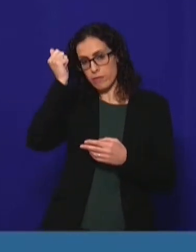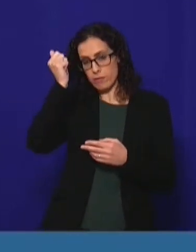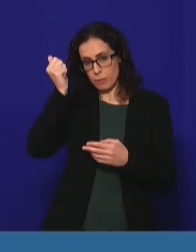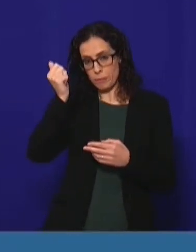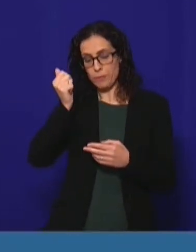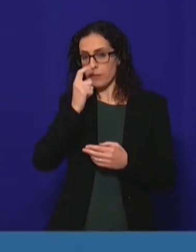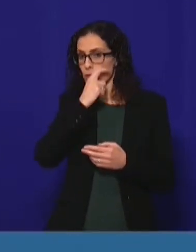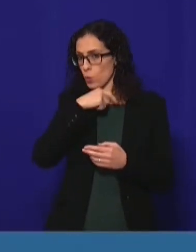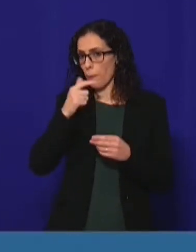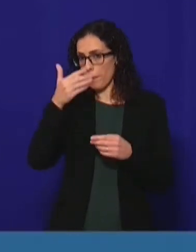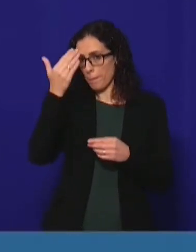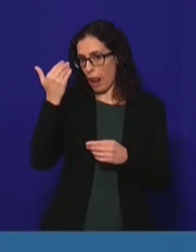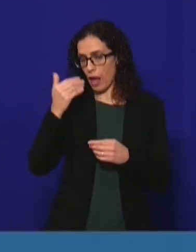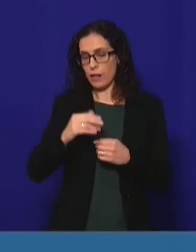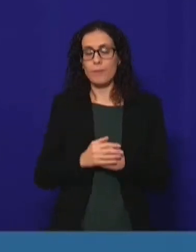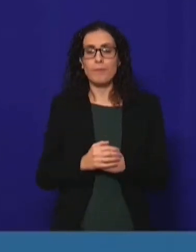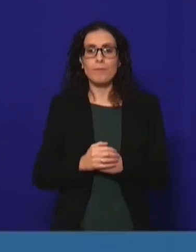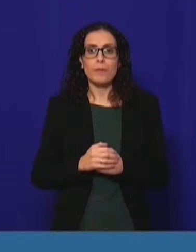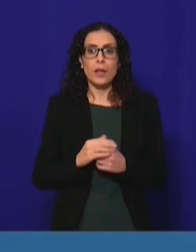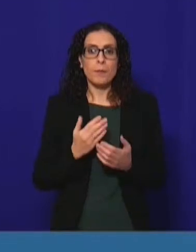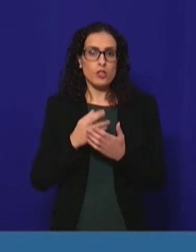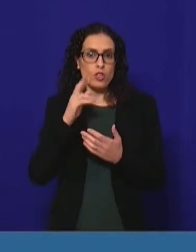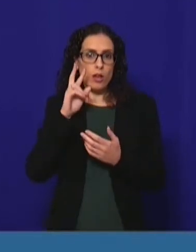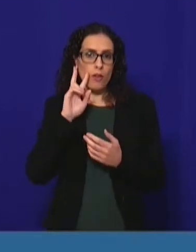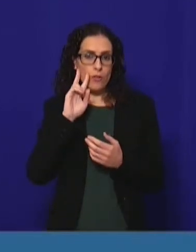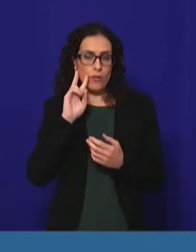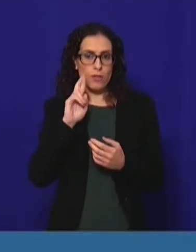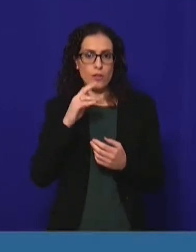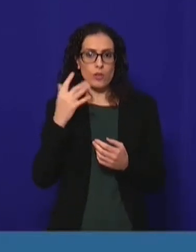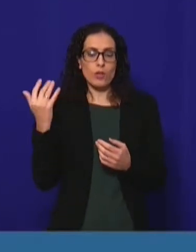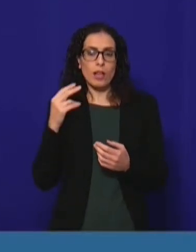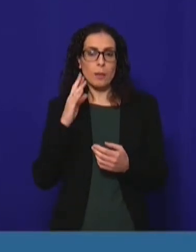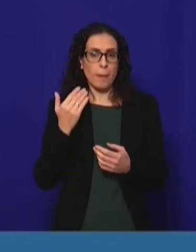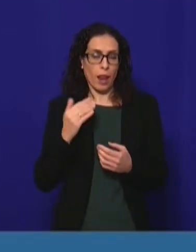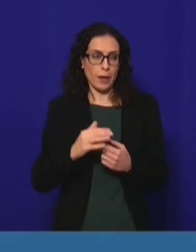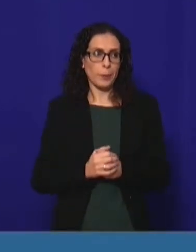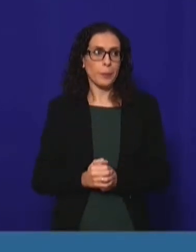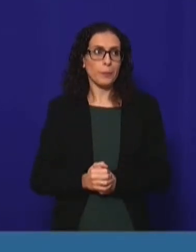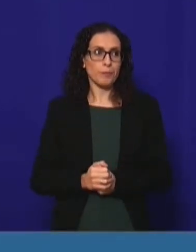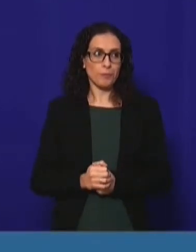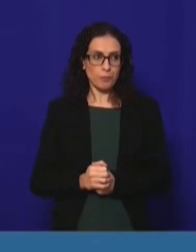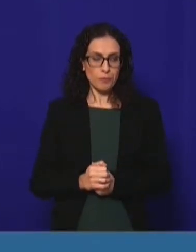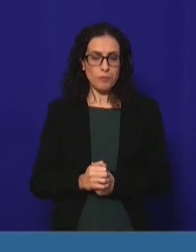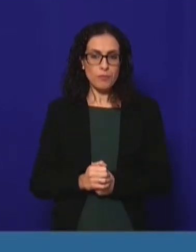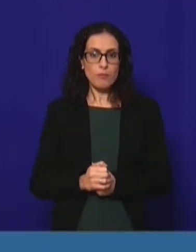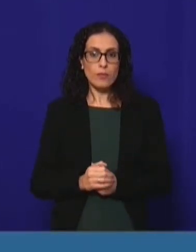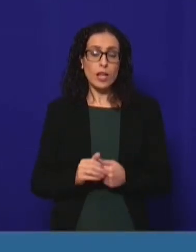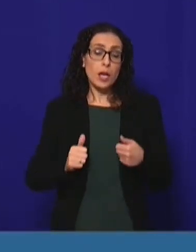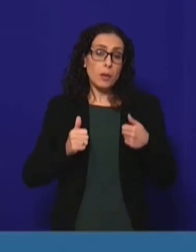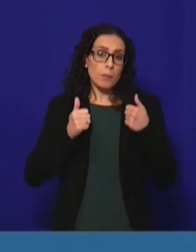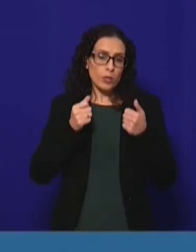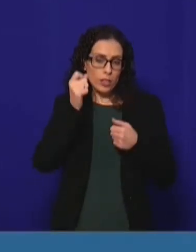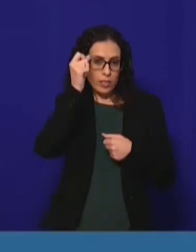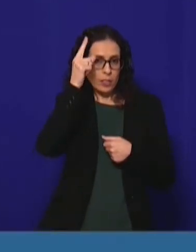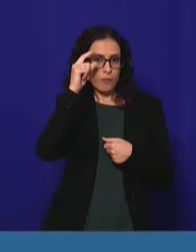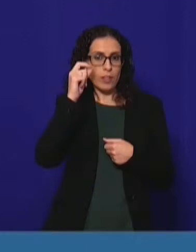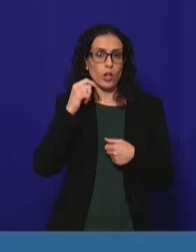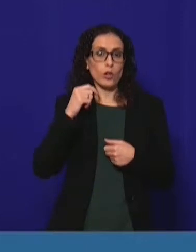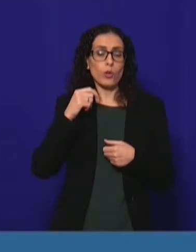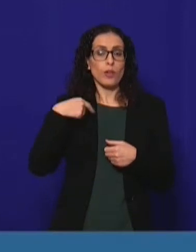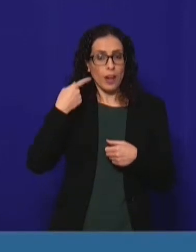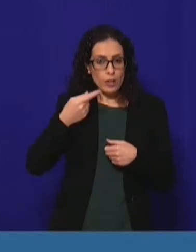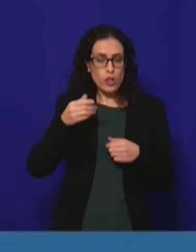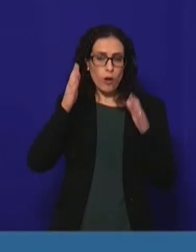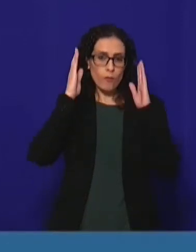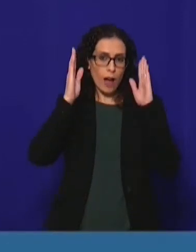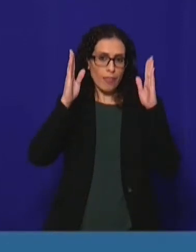Malta kif ukoll dawk li propju għandna Għawdex. Fakkarkom fil-prevenzjoni tal-COVID Dan huwa